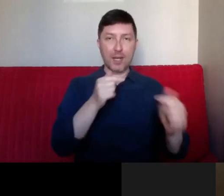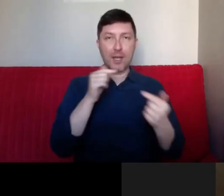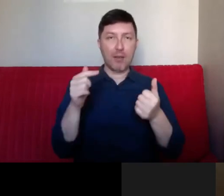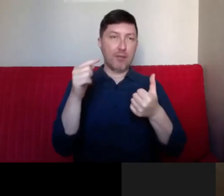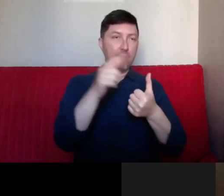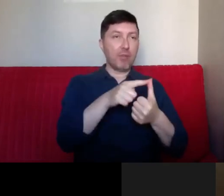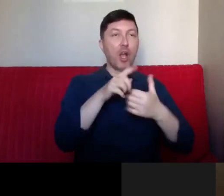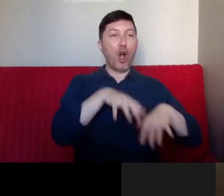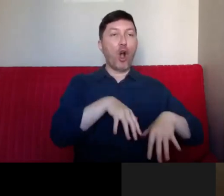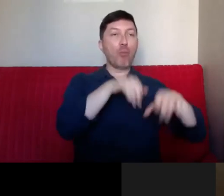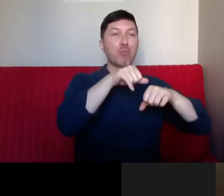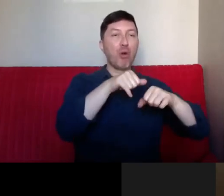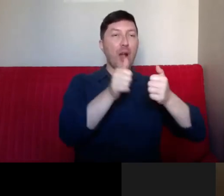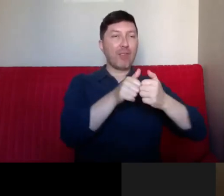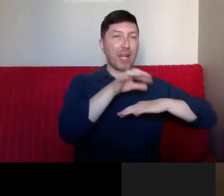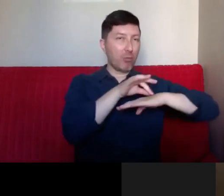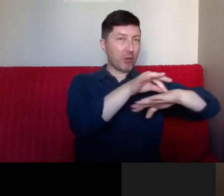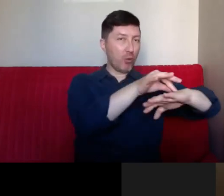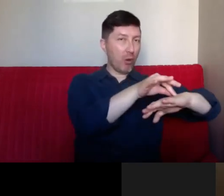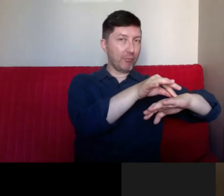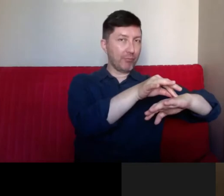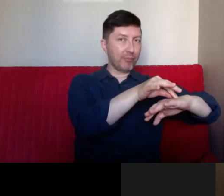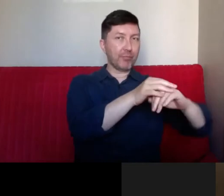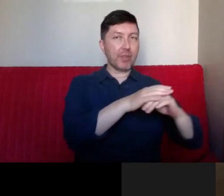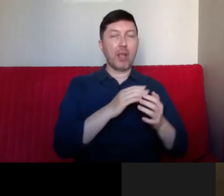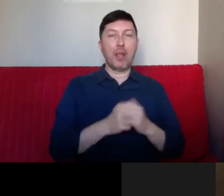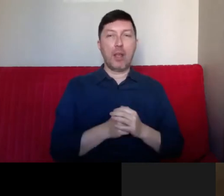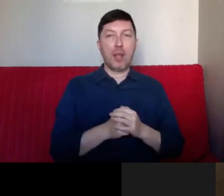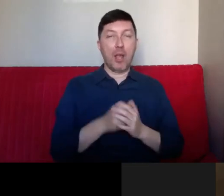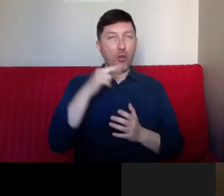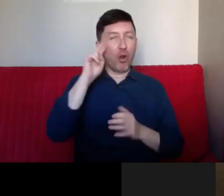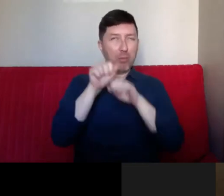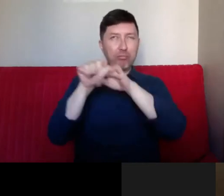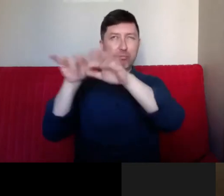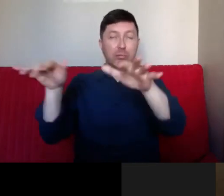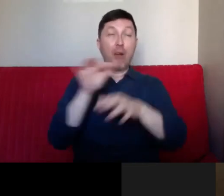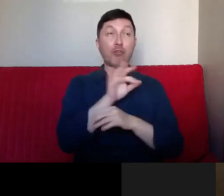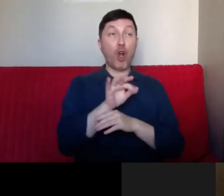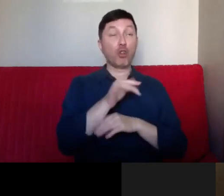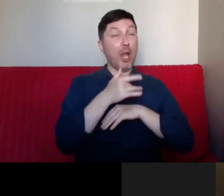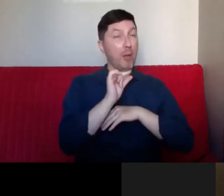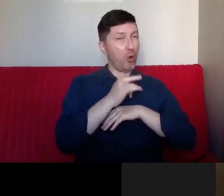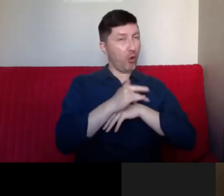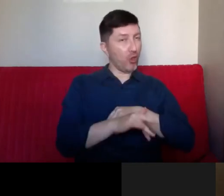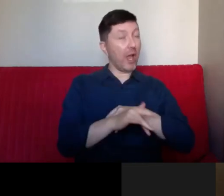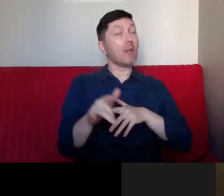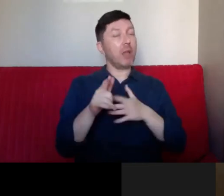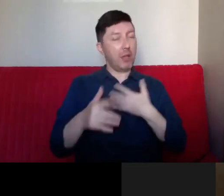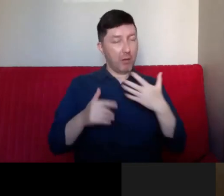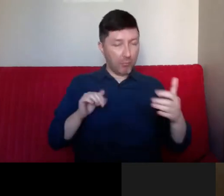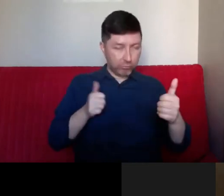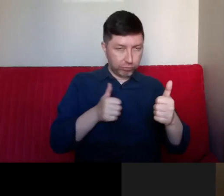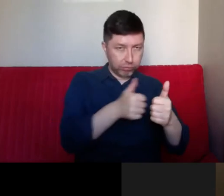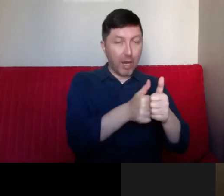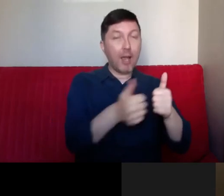qui a fait ses preuves dans toute l'Europe, qu'en France, avec retard, nous avons repris, mais maintenant c'est dans la loi depuis 2016.